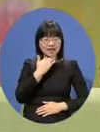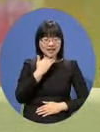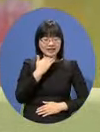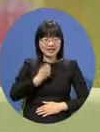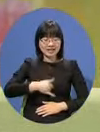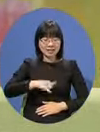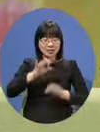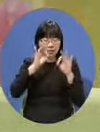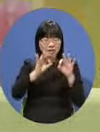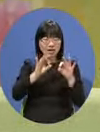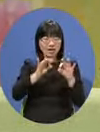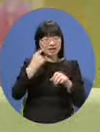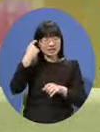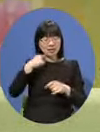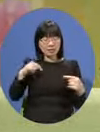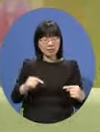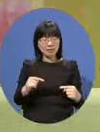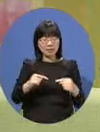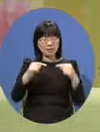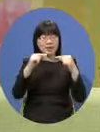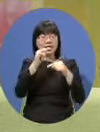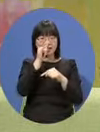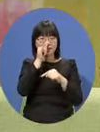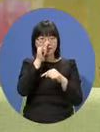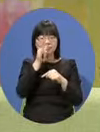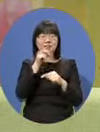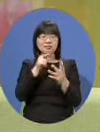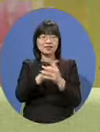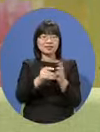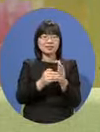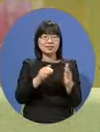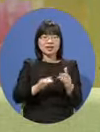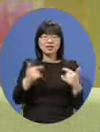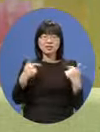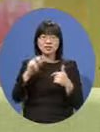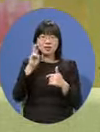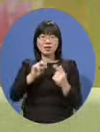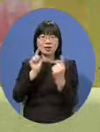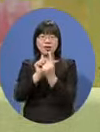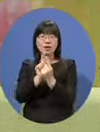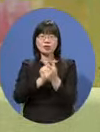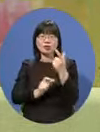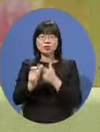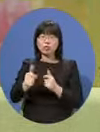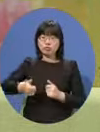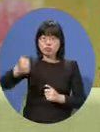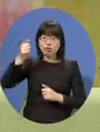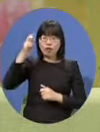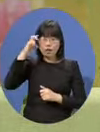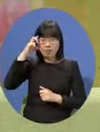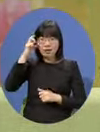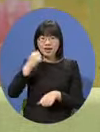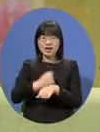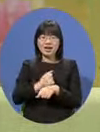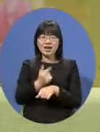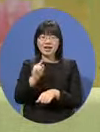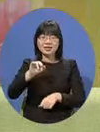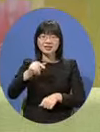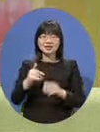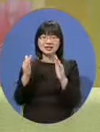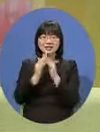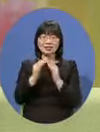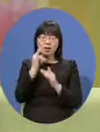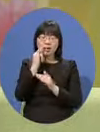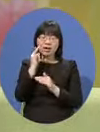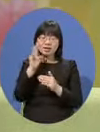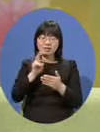관심이 가는 것을 찾아보자 하는 이제 네, 마음이 네. 드는데 이러려면 이제 늘 음악을 접하는 게 또 좋지 그렇죠. 않을까 싶어요. 네. 하윤이네 집은 또 엄마가 음악을